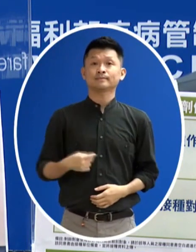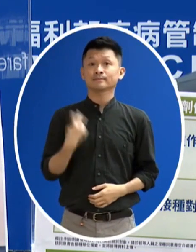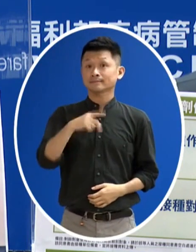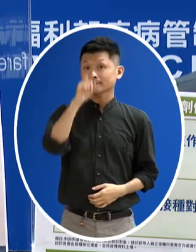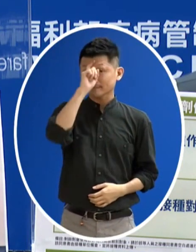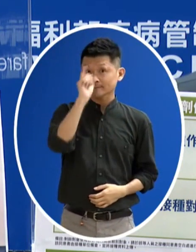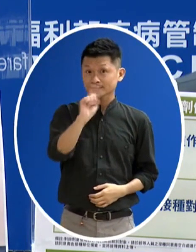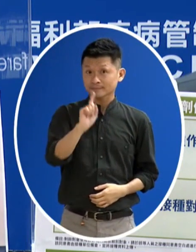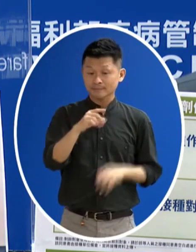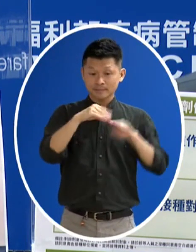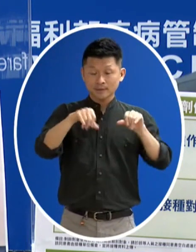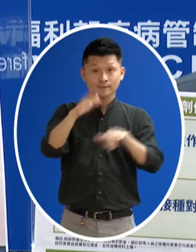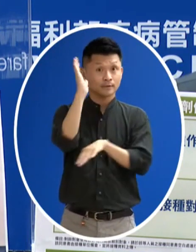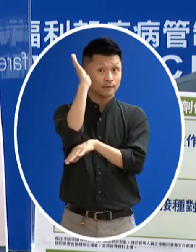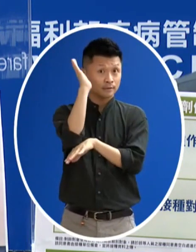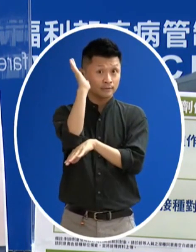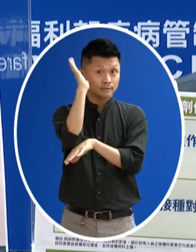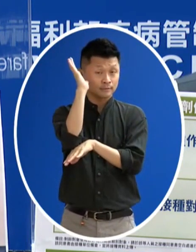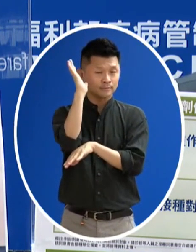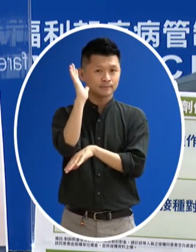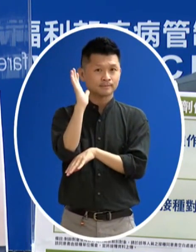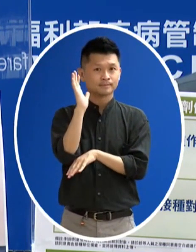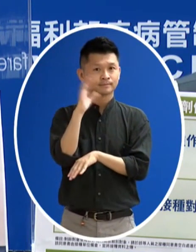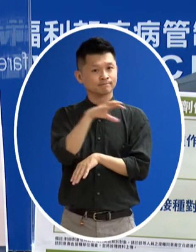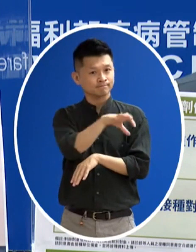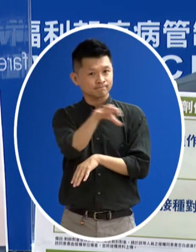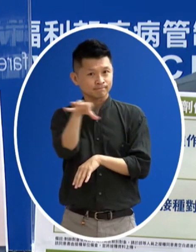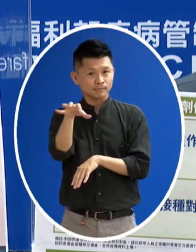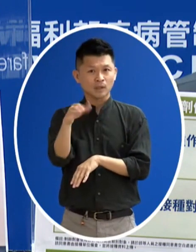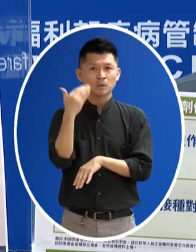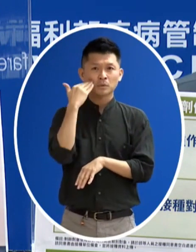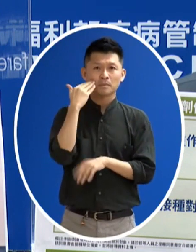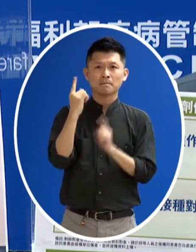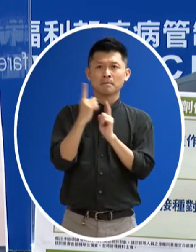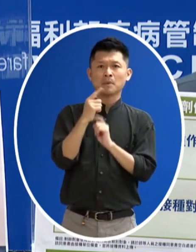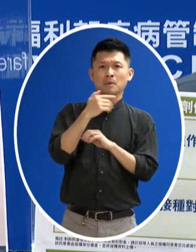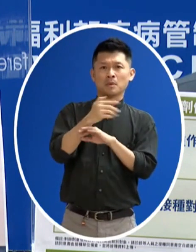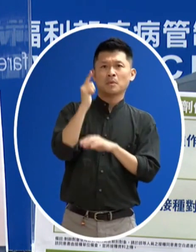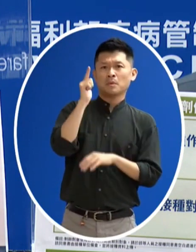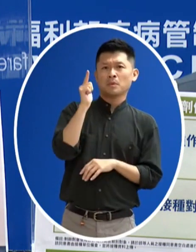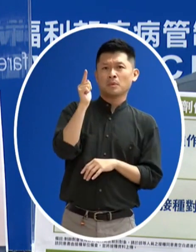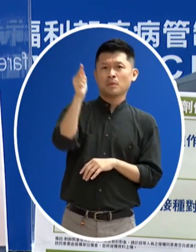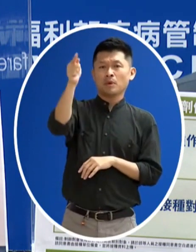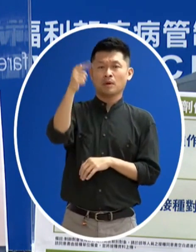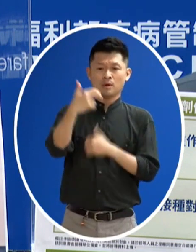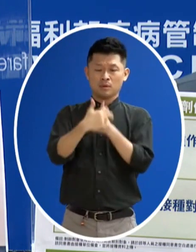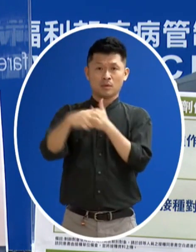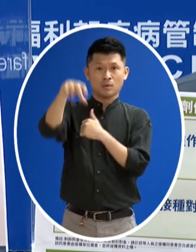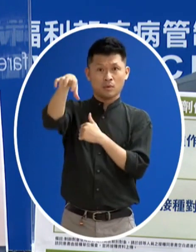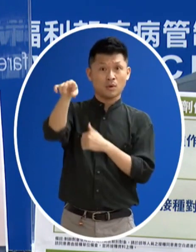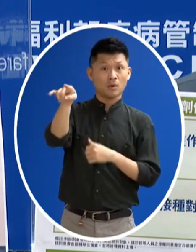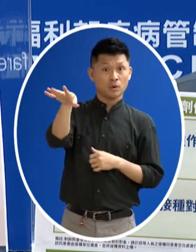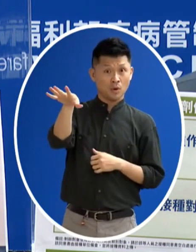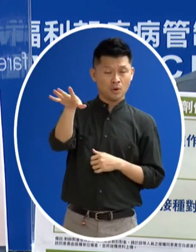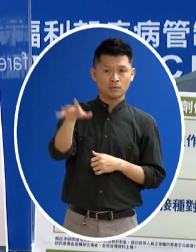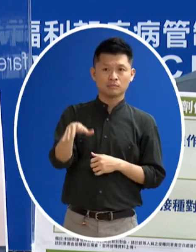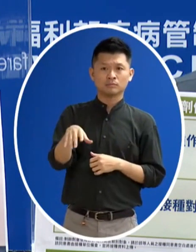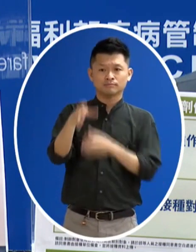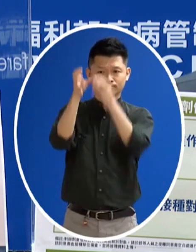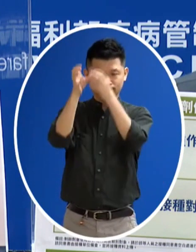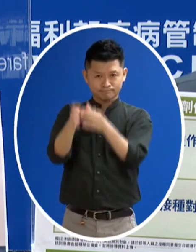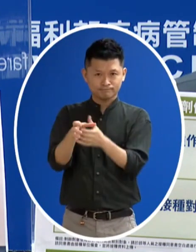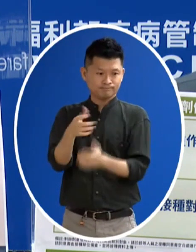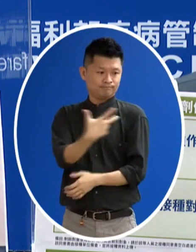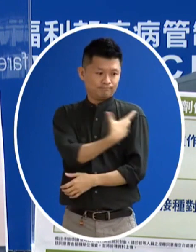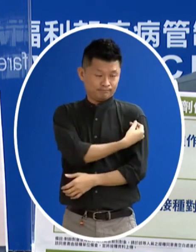希望在地方政府里面能够在比较偏远的卫生所也能够设立这相关的接种，或者